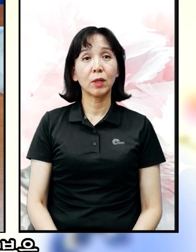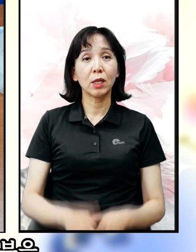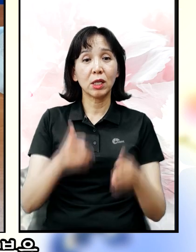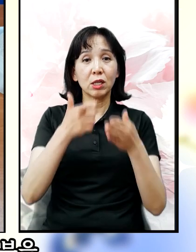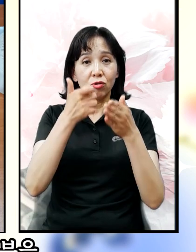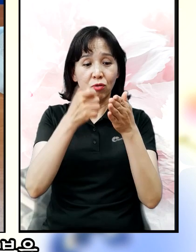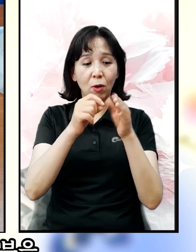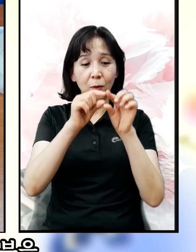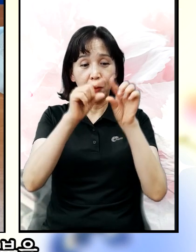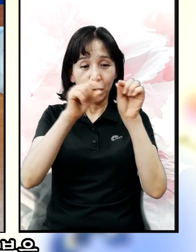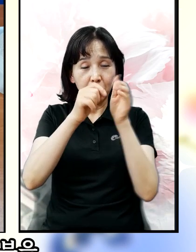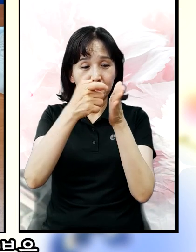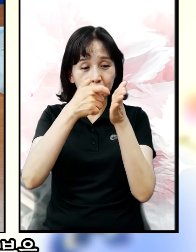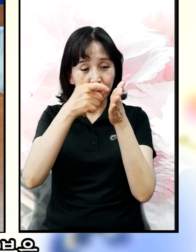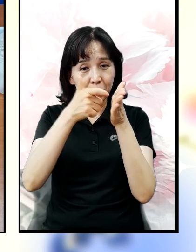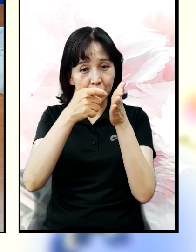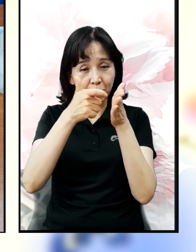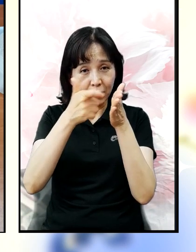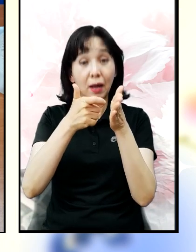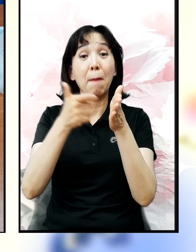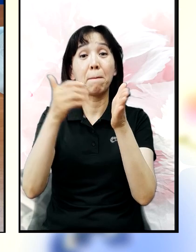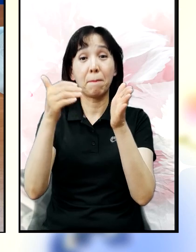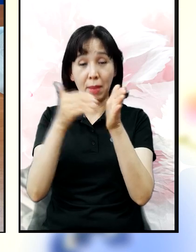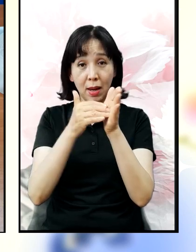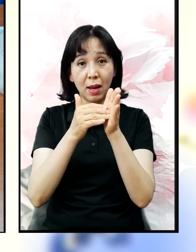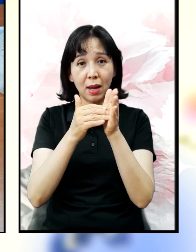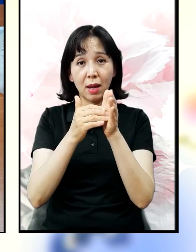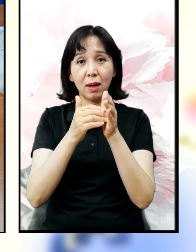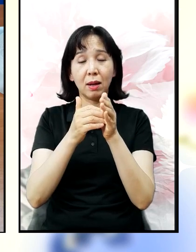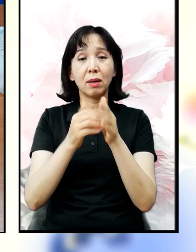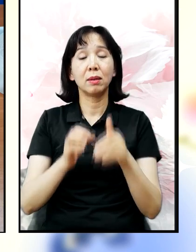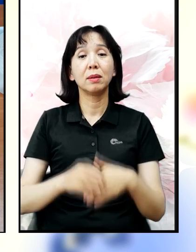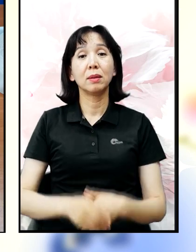글루건을 사용해서 매듭 부분을